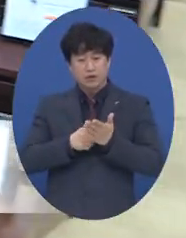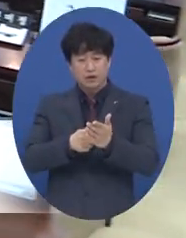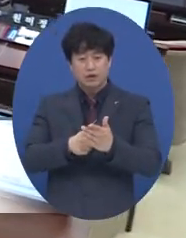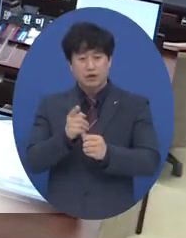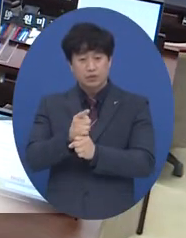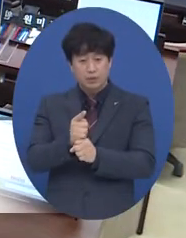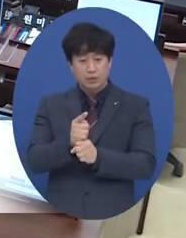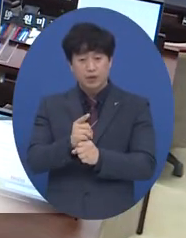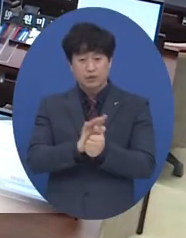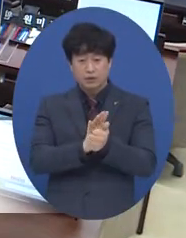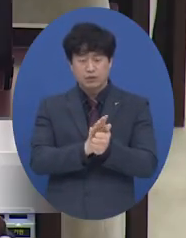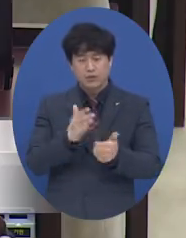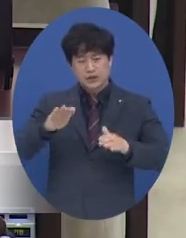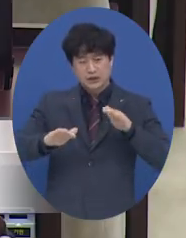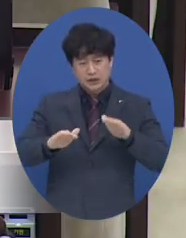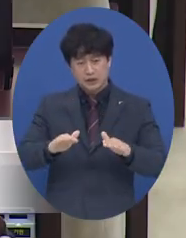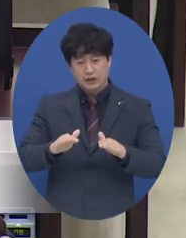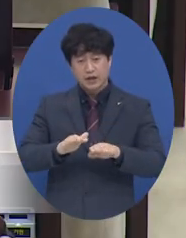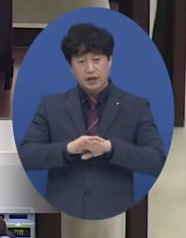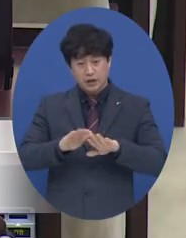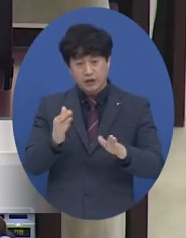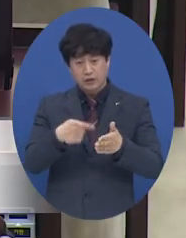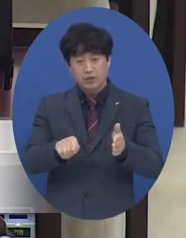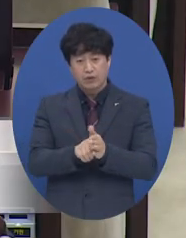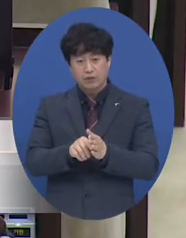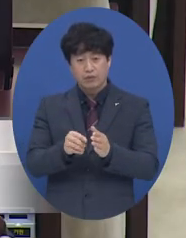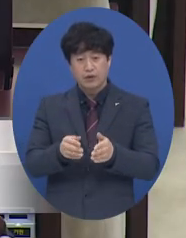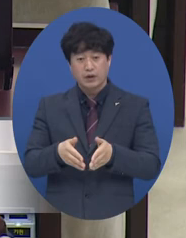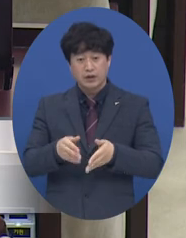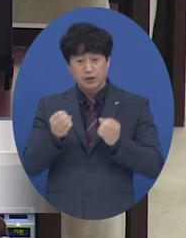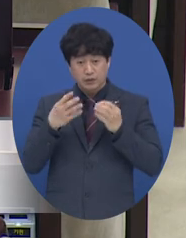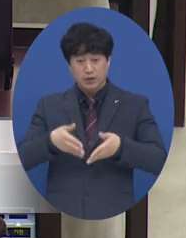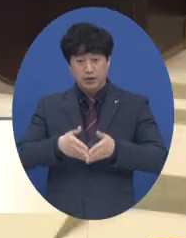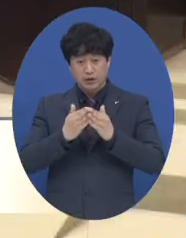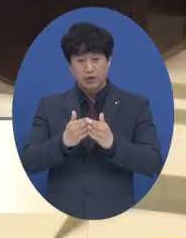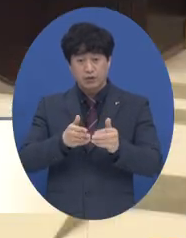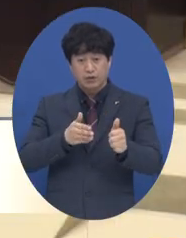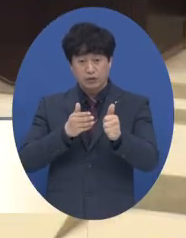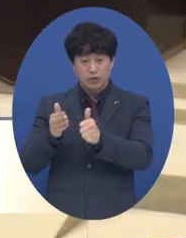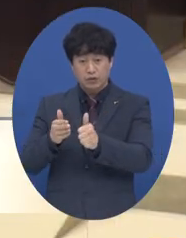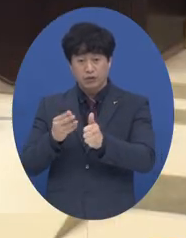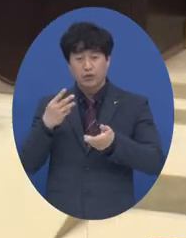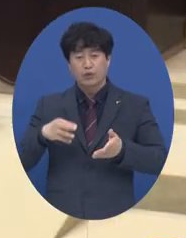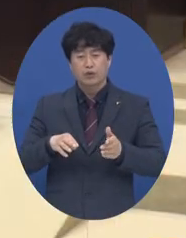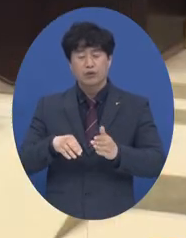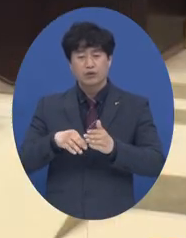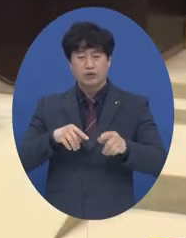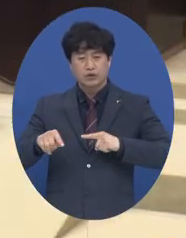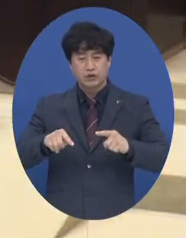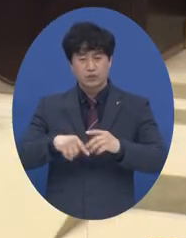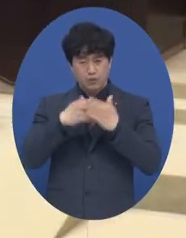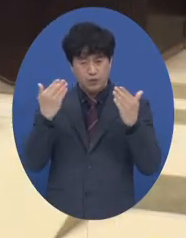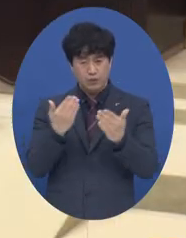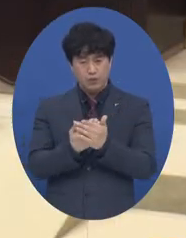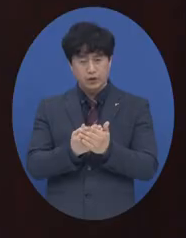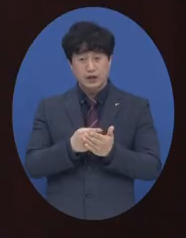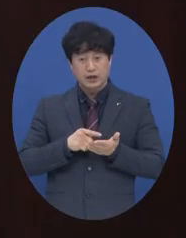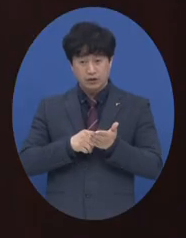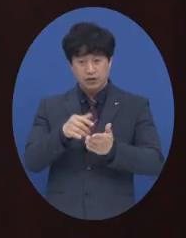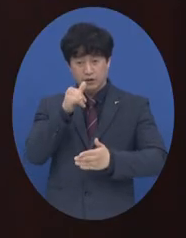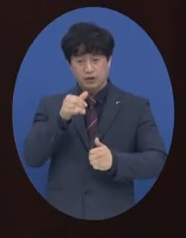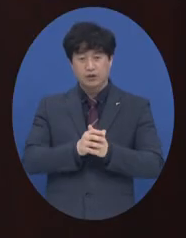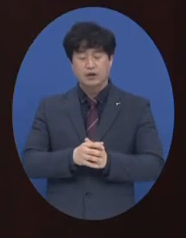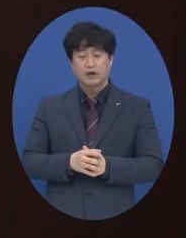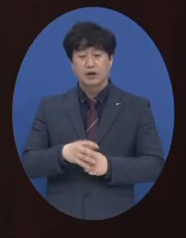서비스 불균형 문제 해소를 위한 소방서 신설 촉구 등 도정 전반에 걸친 안건 들이 나왔습니다 경기도의회 는